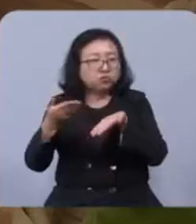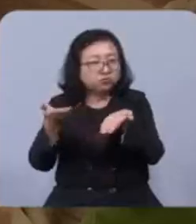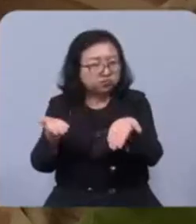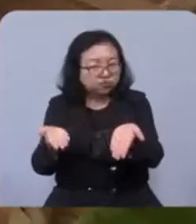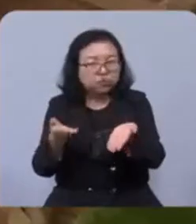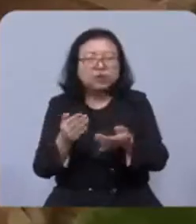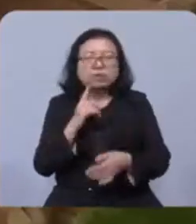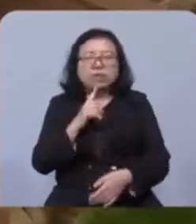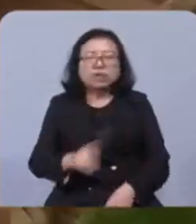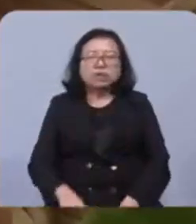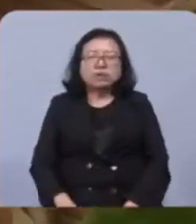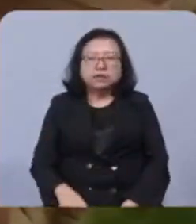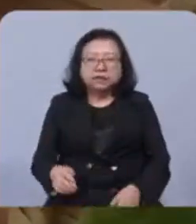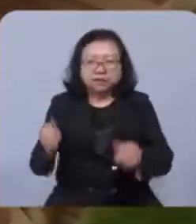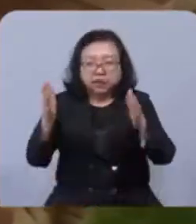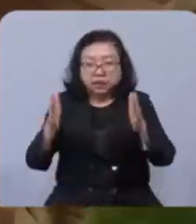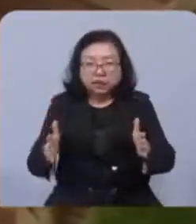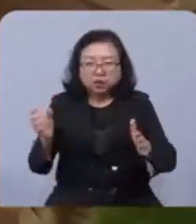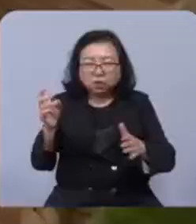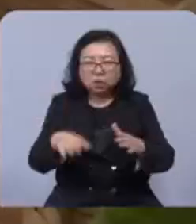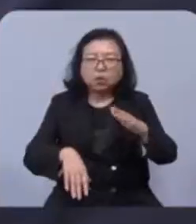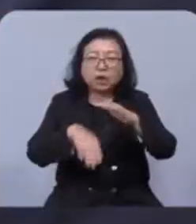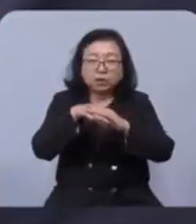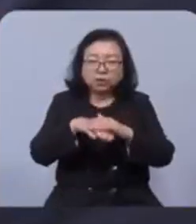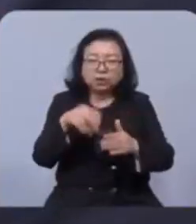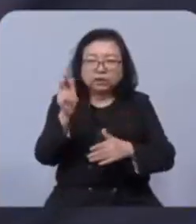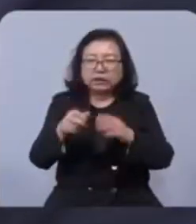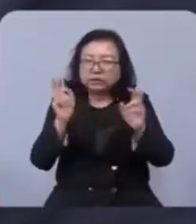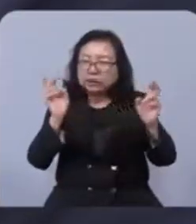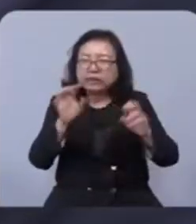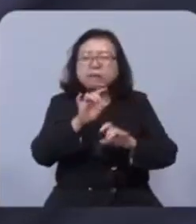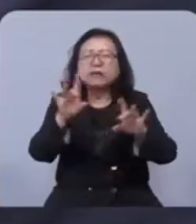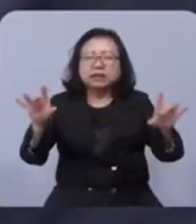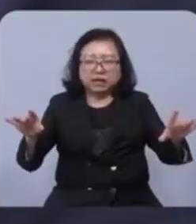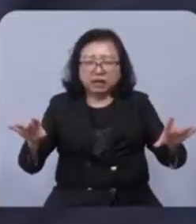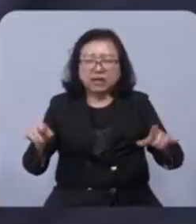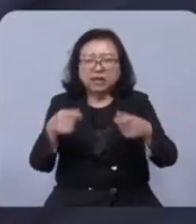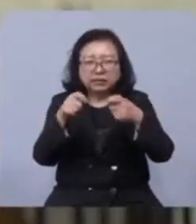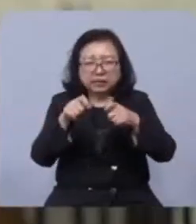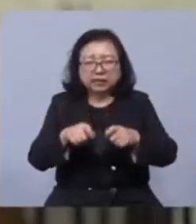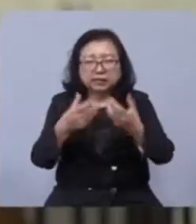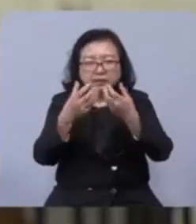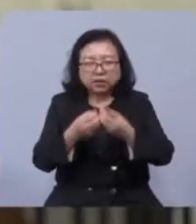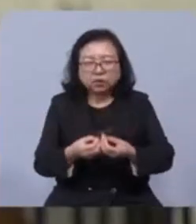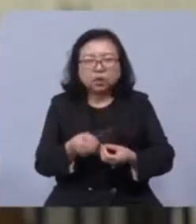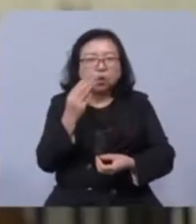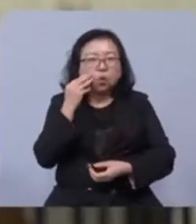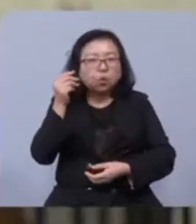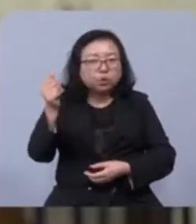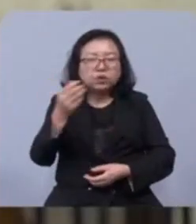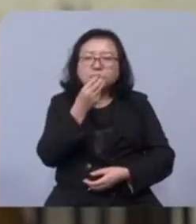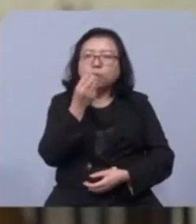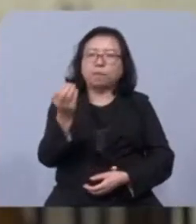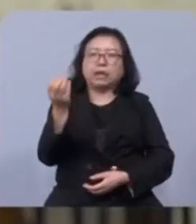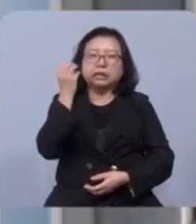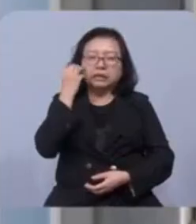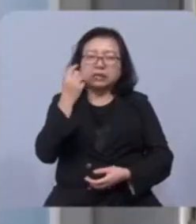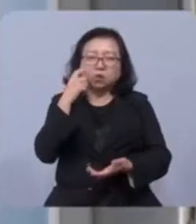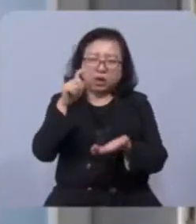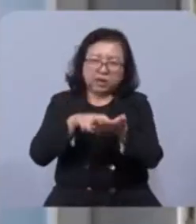밝혔습니다 행사 기간과 한도 등은 카드 사별로 다르고 자세한 혜택 내용은 옥천군 누리집에서 확인할 수